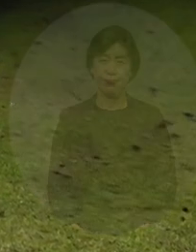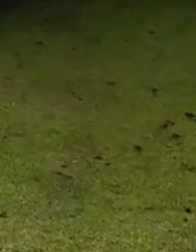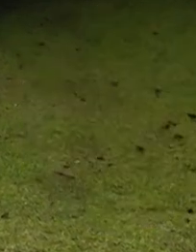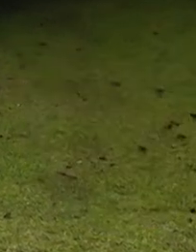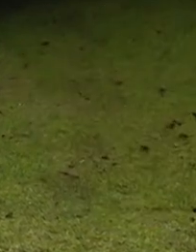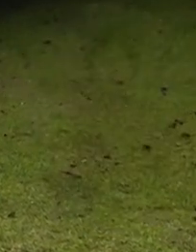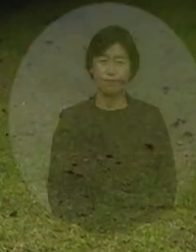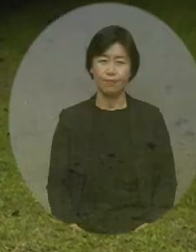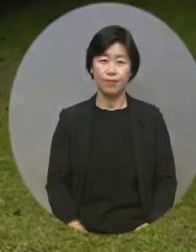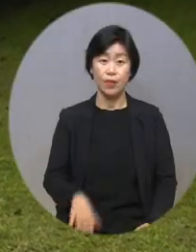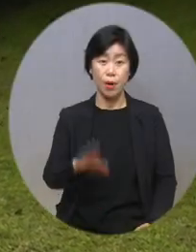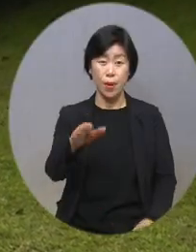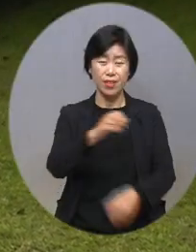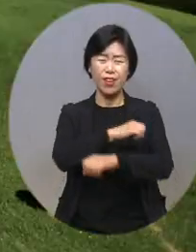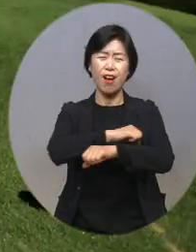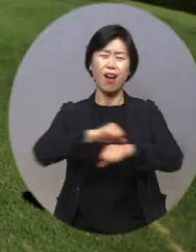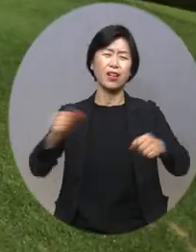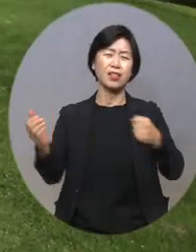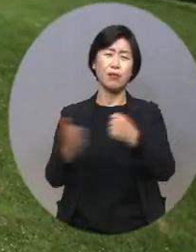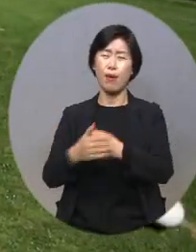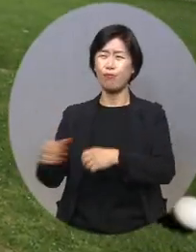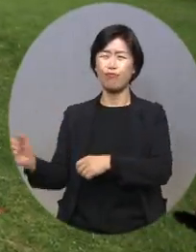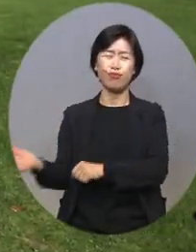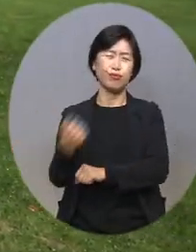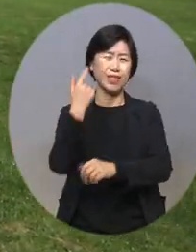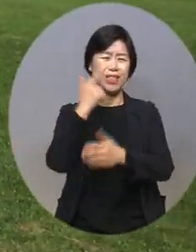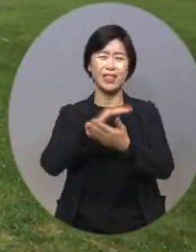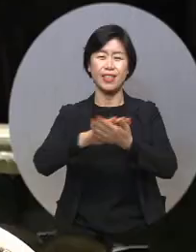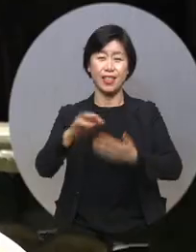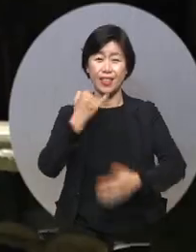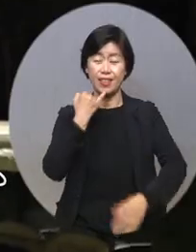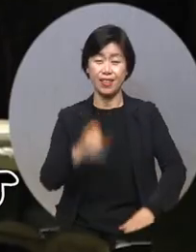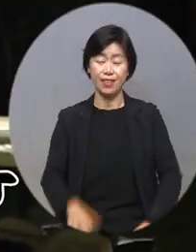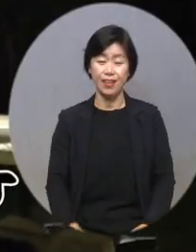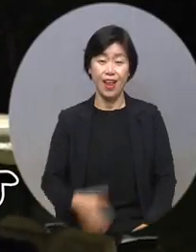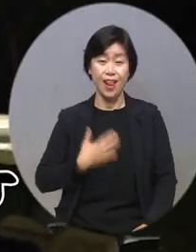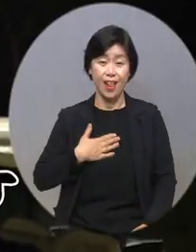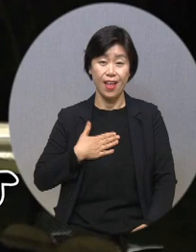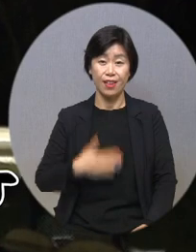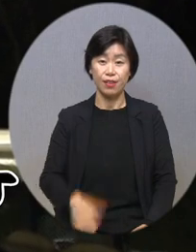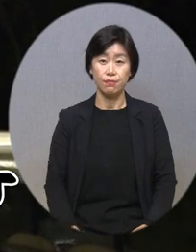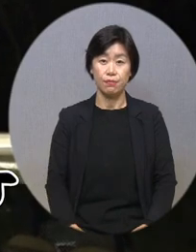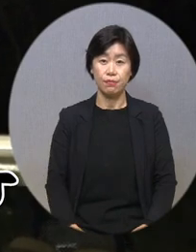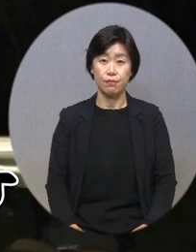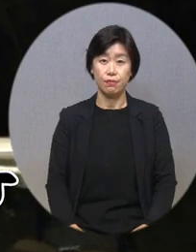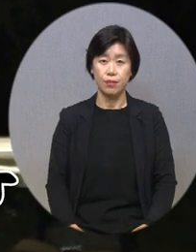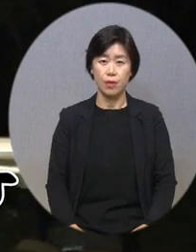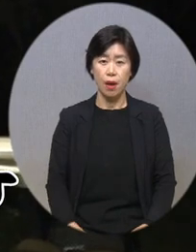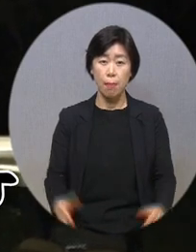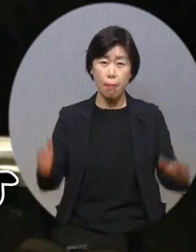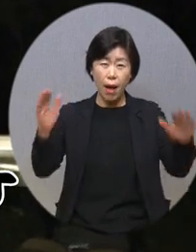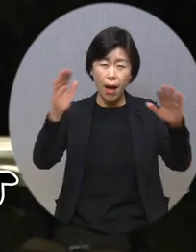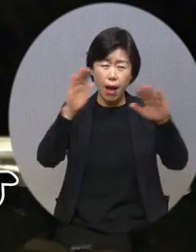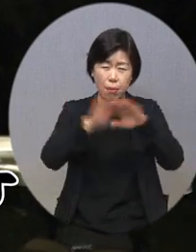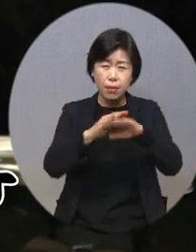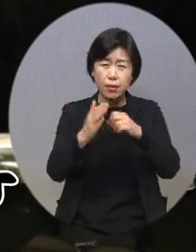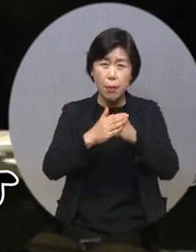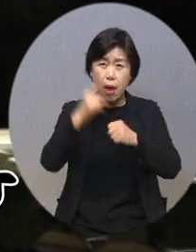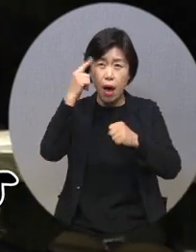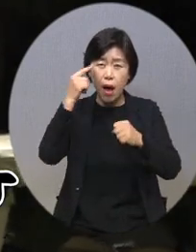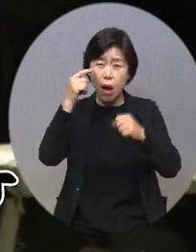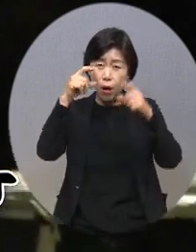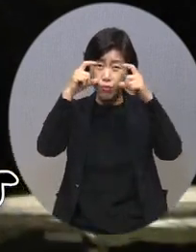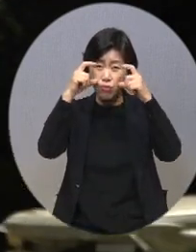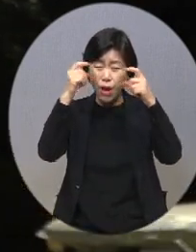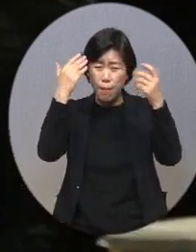오빠 넓으니까 시원하게 쏘세요. 네. 한번 써볼게요. 근데 이 밤에 쓰니까 진짜 안 보이네. 오빠 눈도